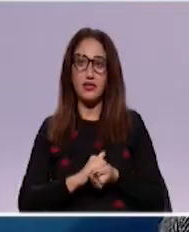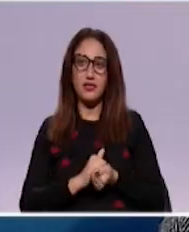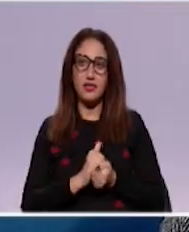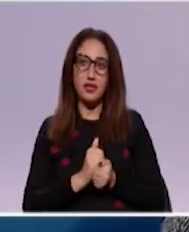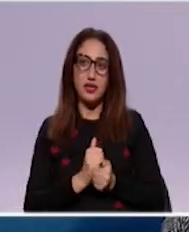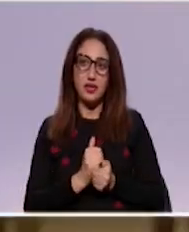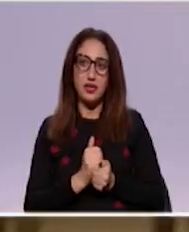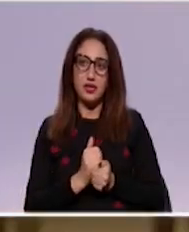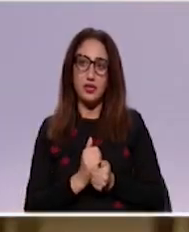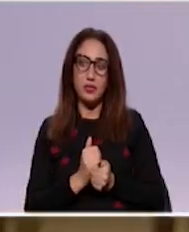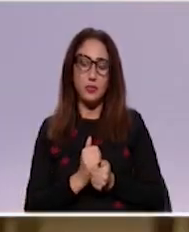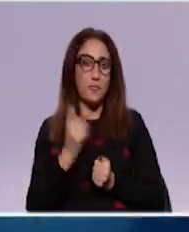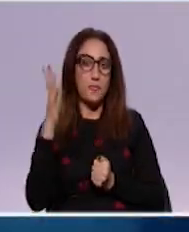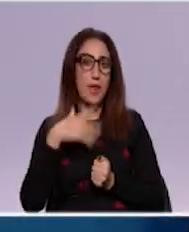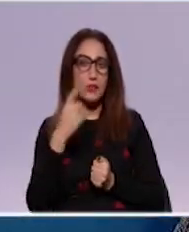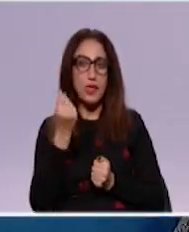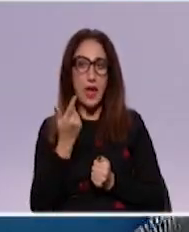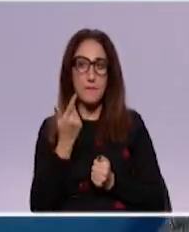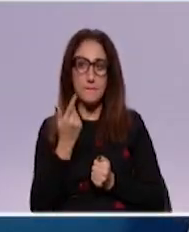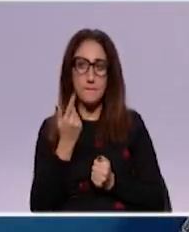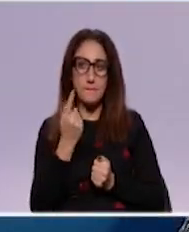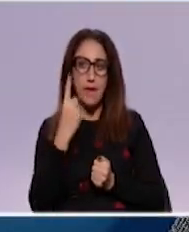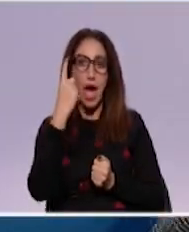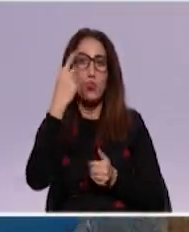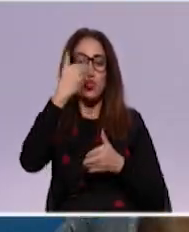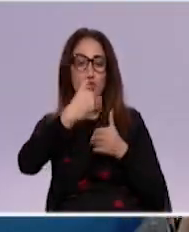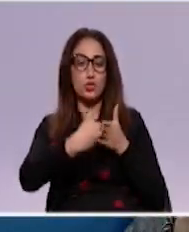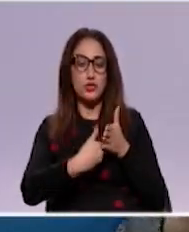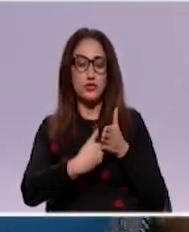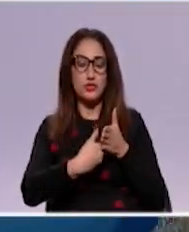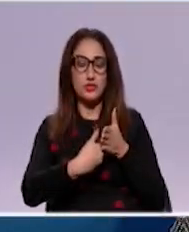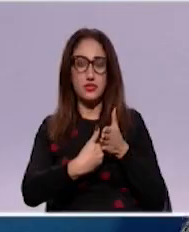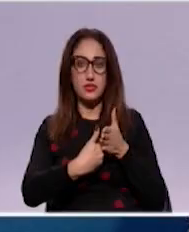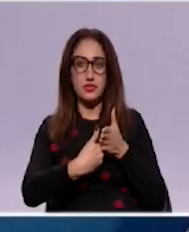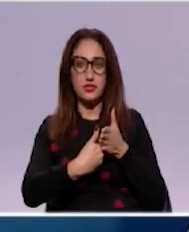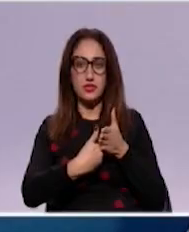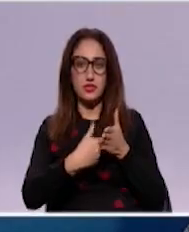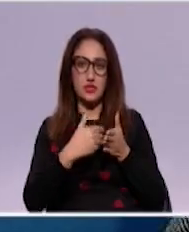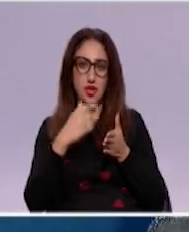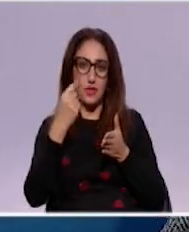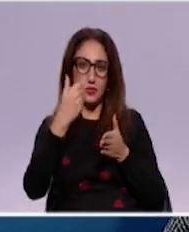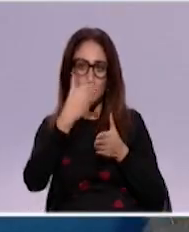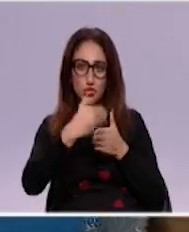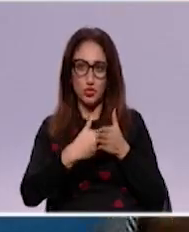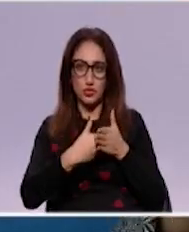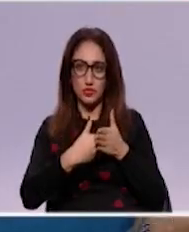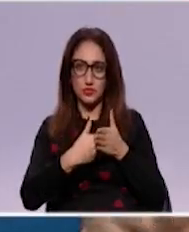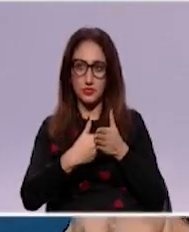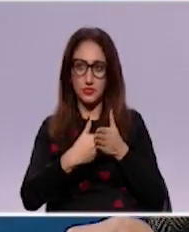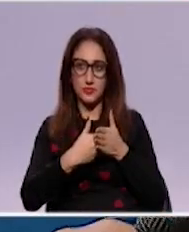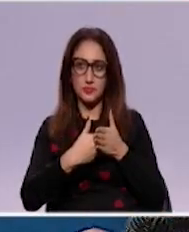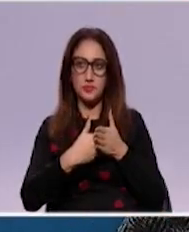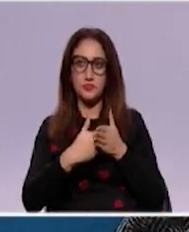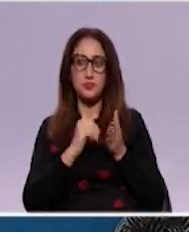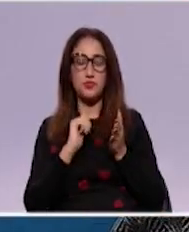عمرو كان طالب كم في اول شريط، وكل شريط يزداد 15%. انا مش هقول ان هو ما بيحبش الحكايه